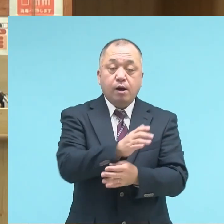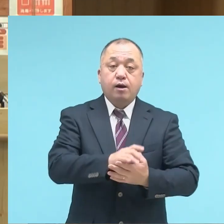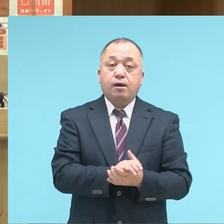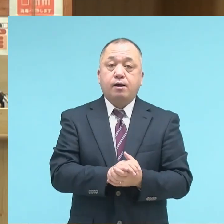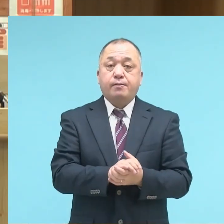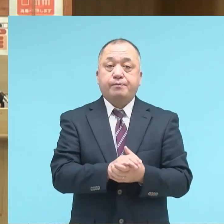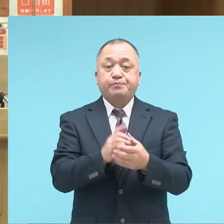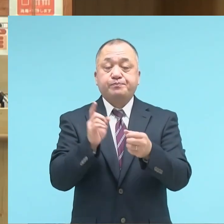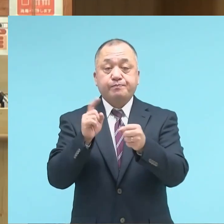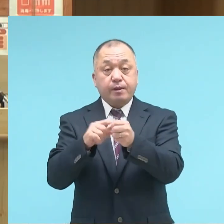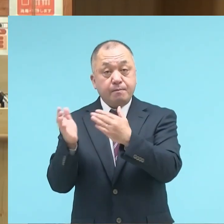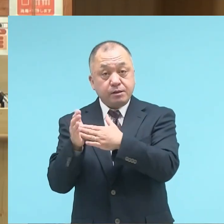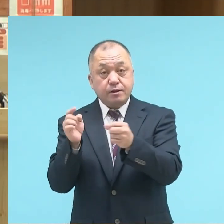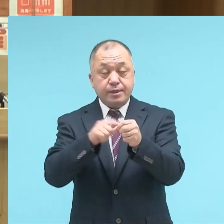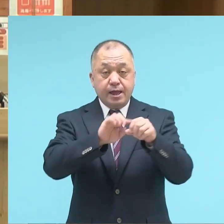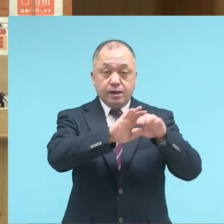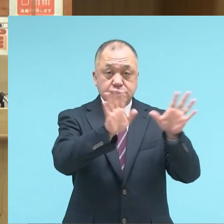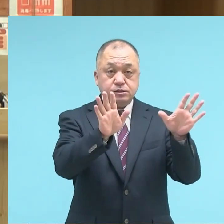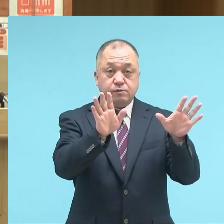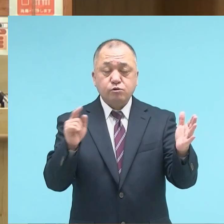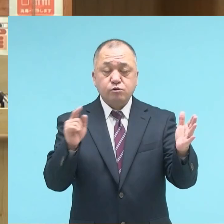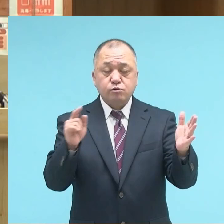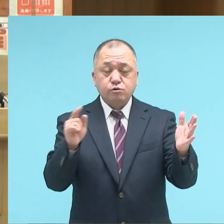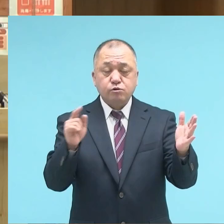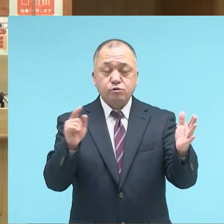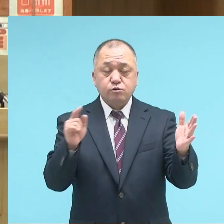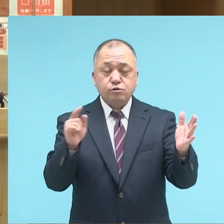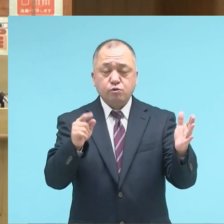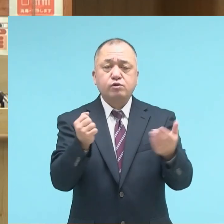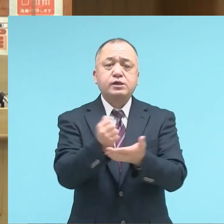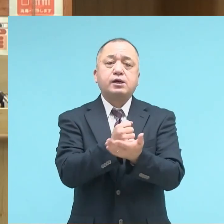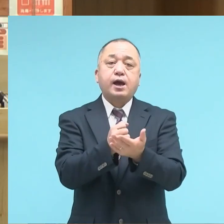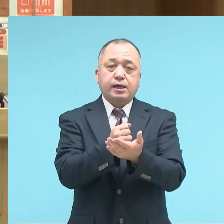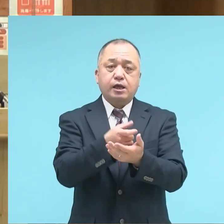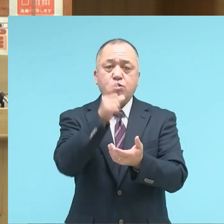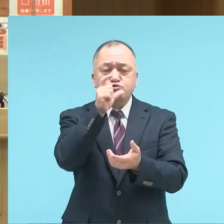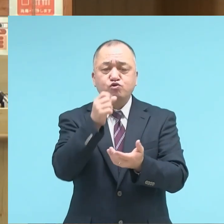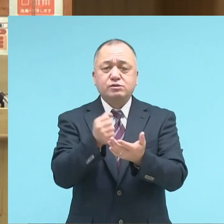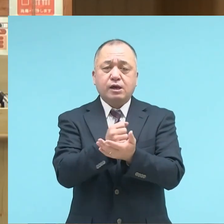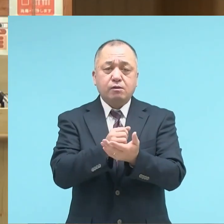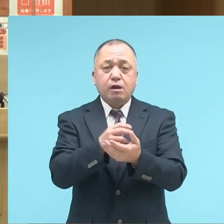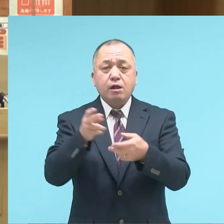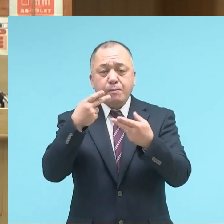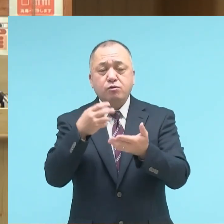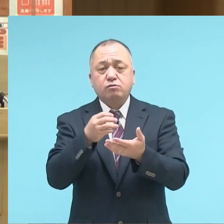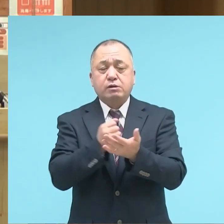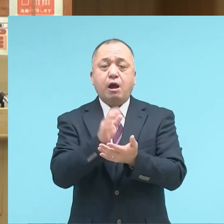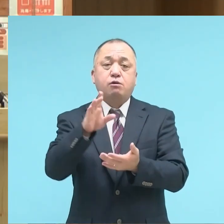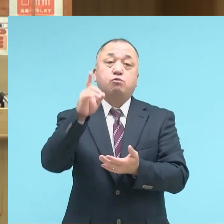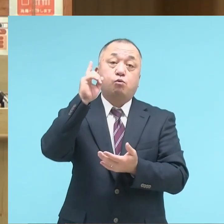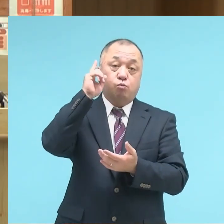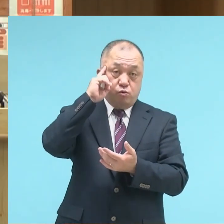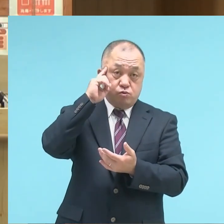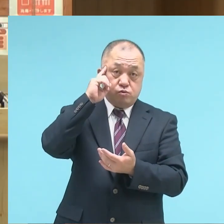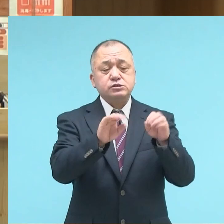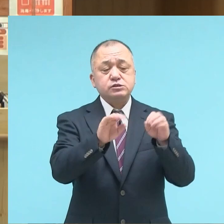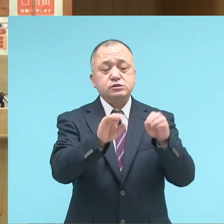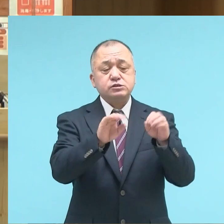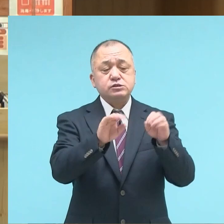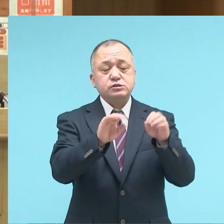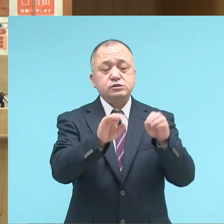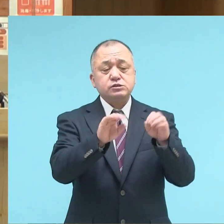ね、年末年始についてはそういった機会がやはり多くなるものですから、今の感染状況などを踏まえますと、どうしても皆さん